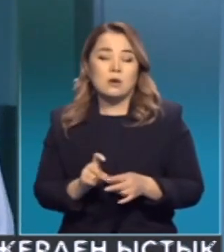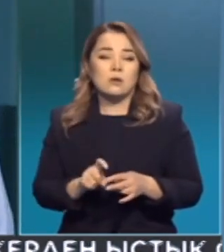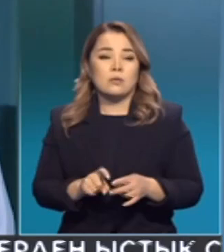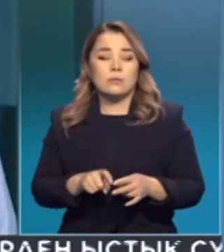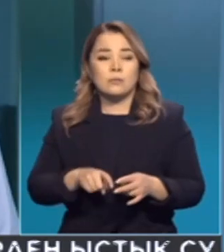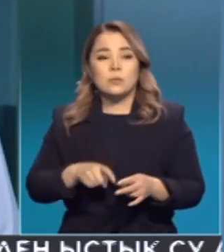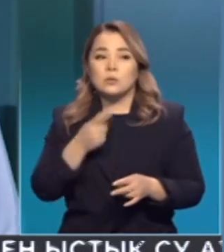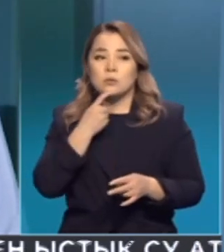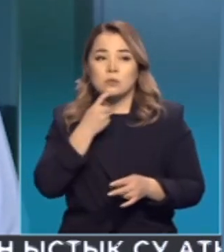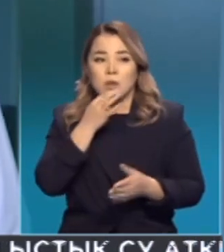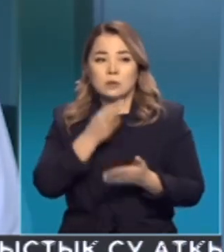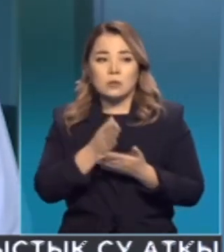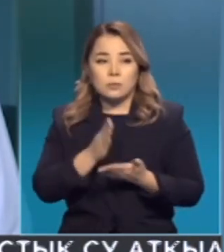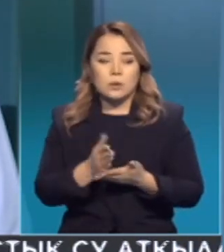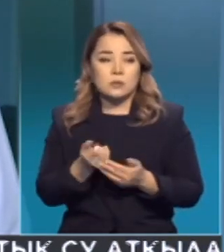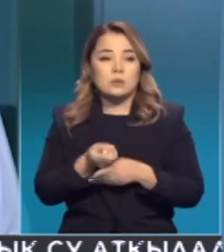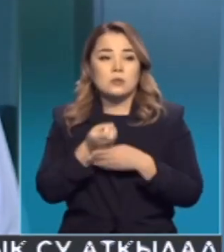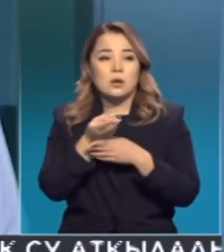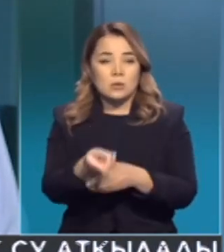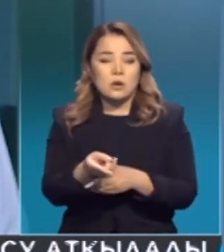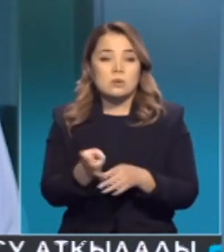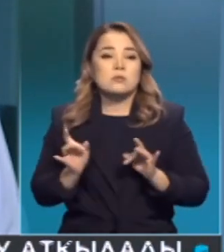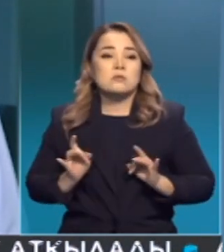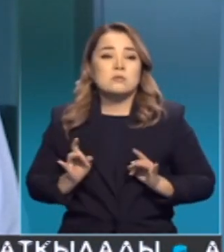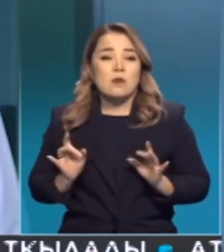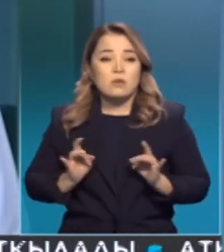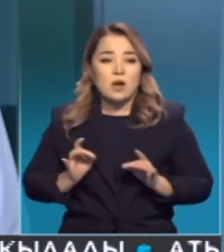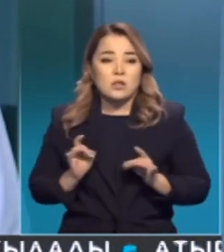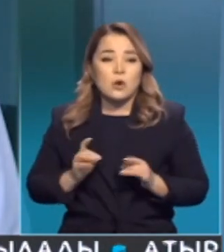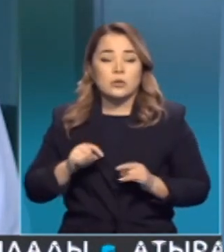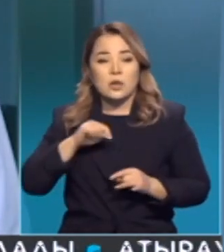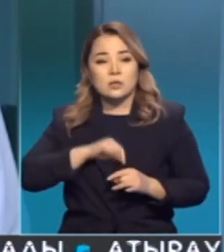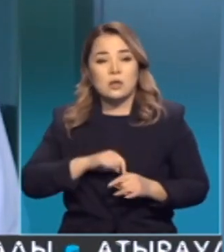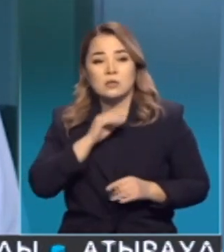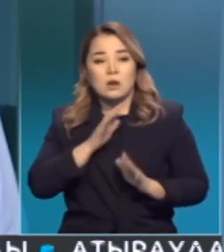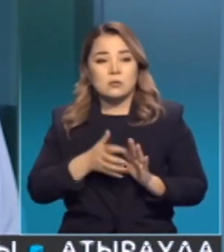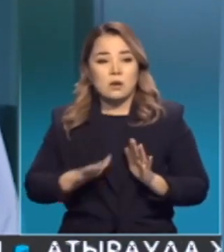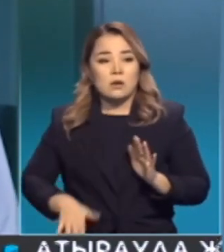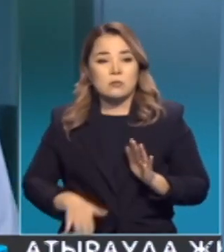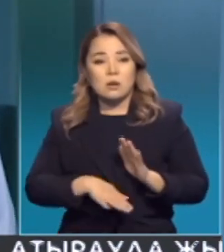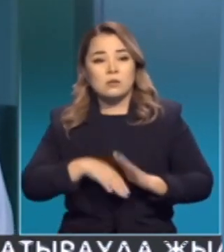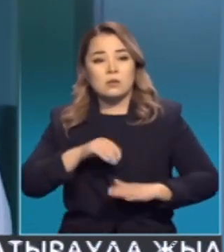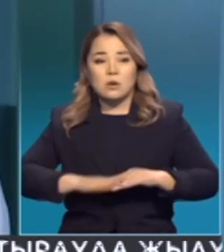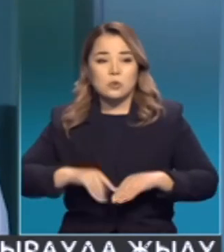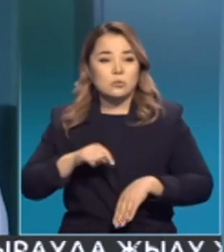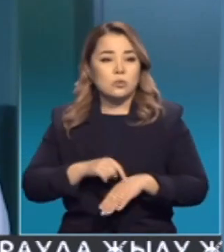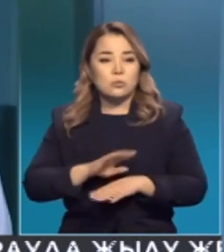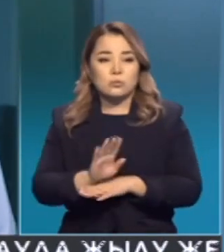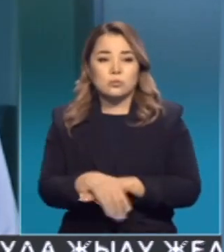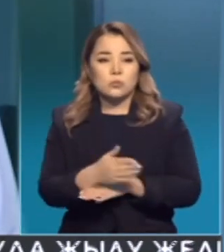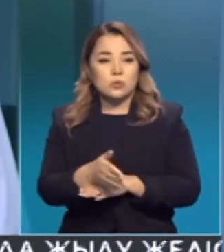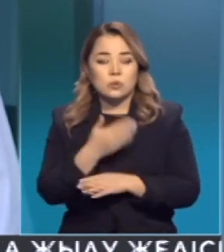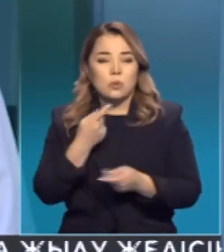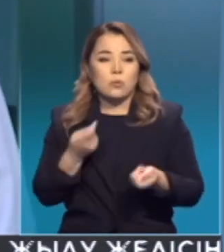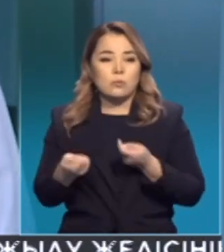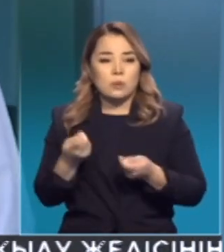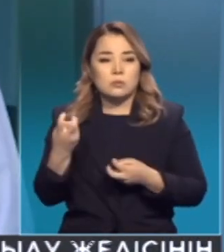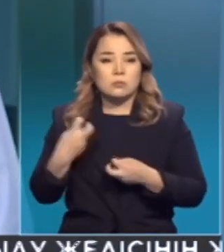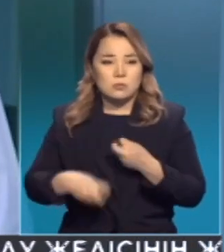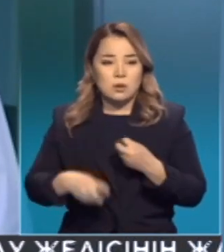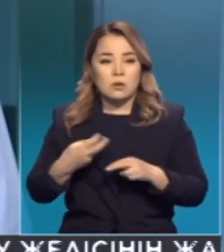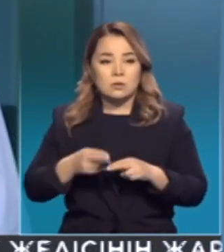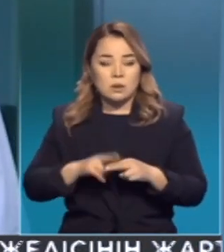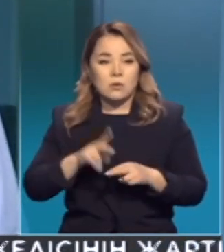келген. Түскен кездегі неврологиялық дефициті қол аяғында қимыл қозғалыс болған жоқ. Сол